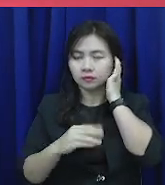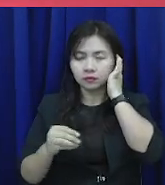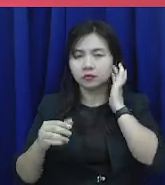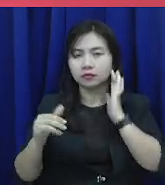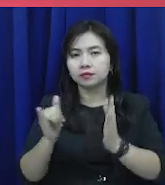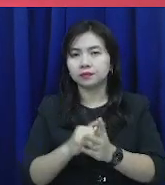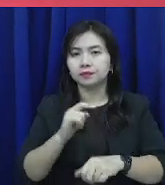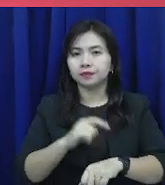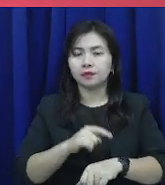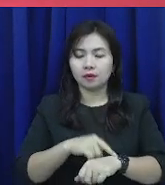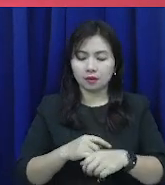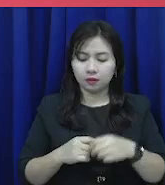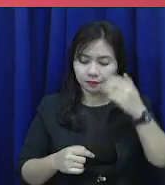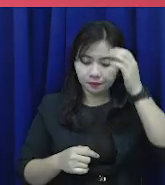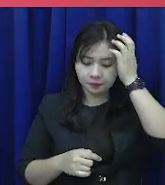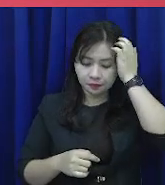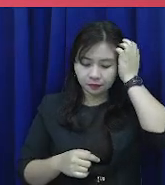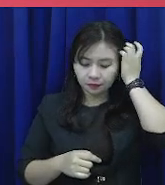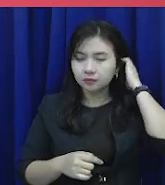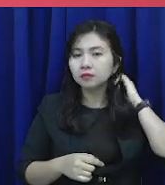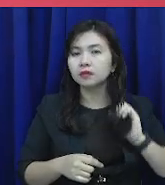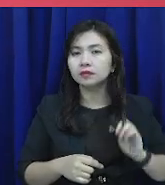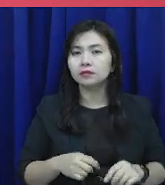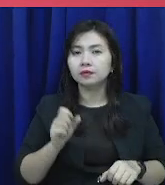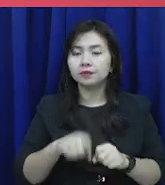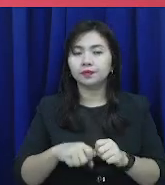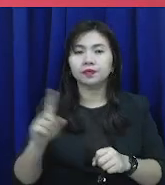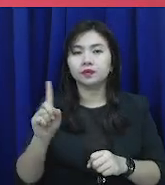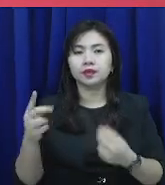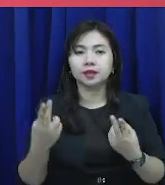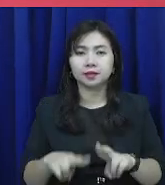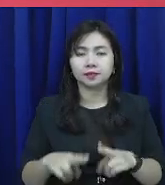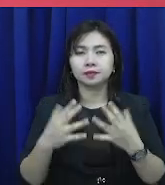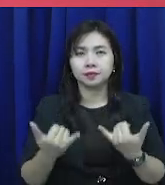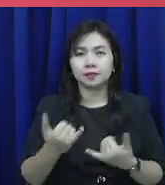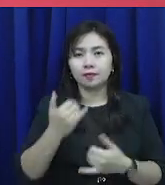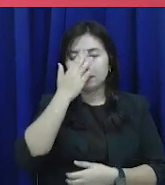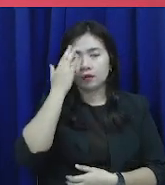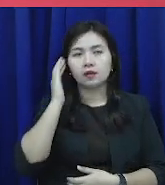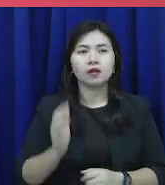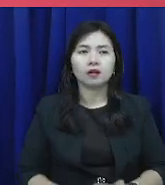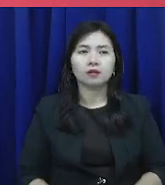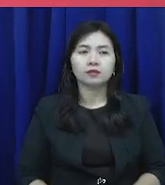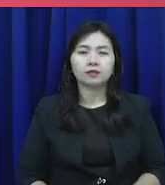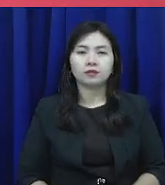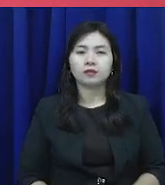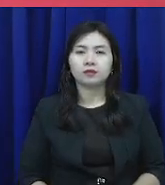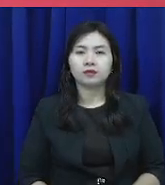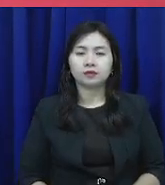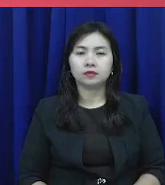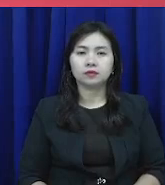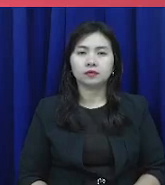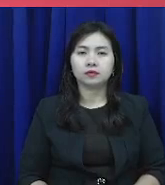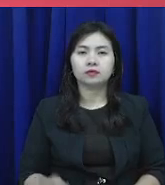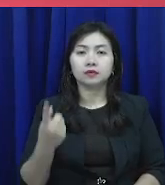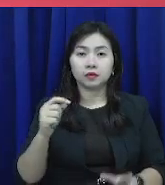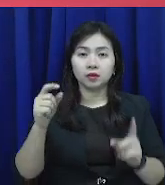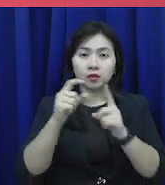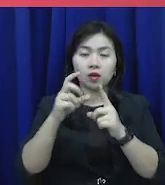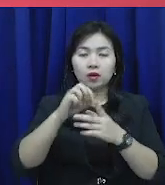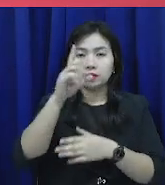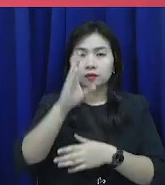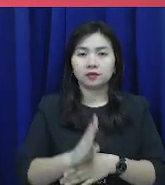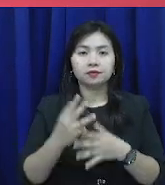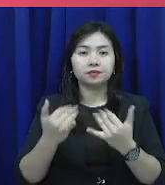dahil wala nga stony ground nga po mga kapatid So anong nangyayari ang nangyayari ngayon yong yong salita ng Diyos ayy hindi